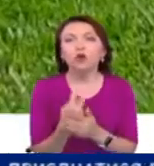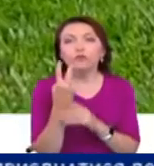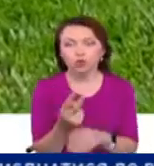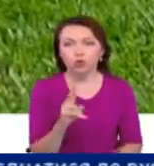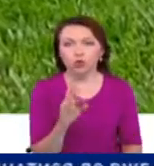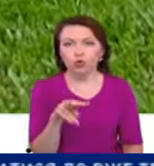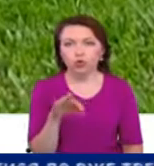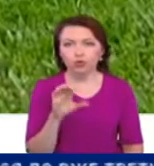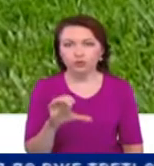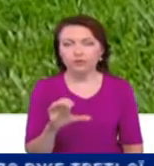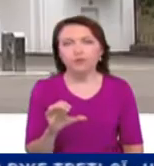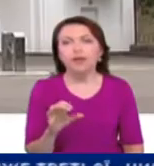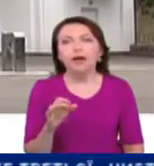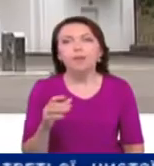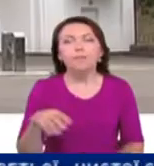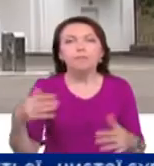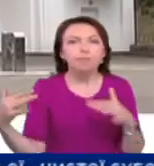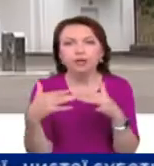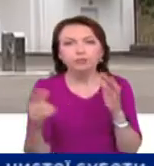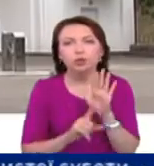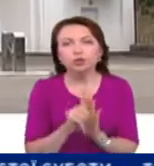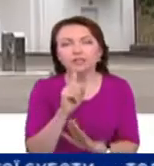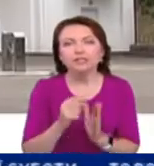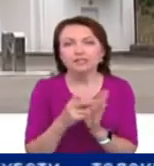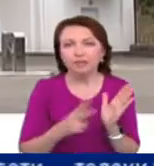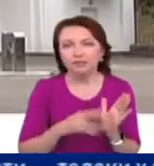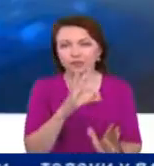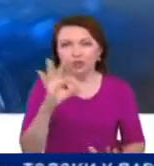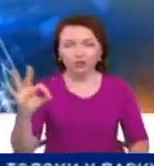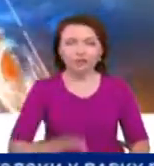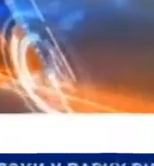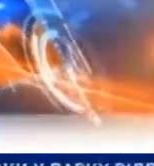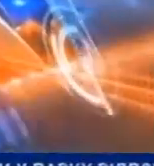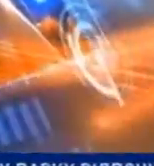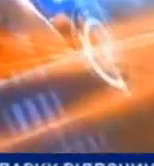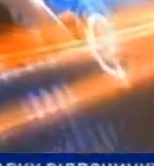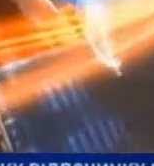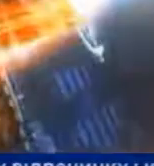«Колос» з Ковалівки. Матч почнеться о 17-й годині.